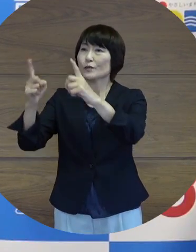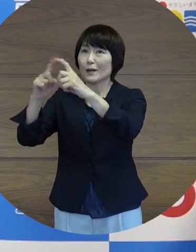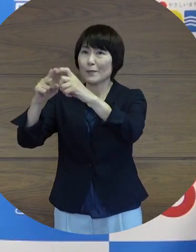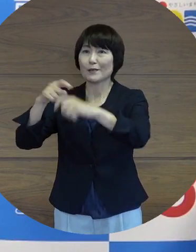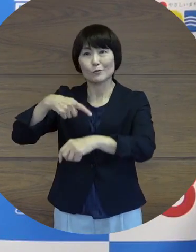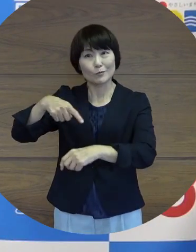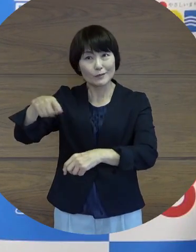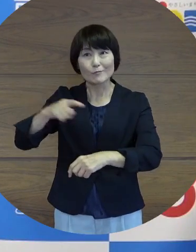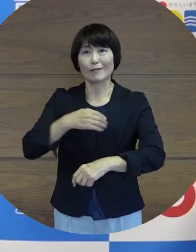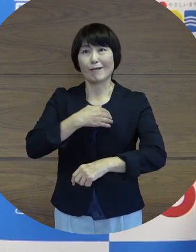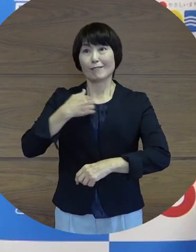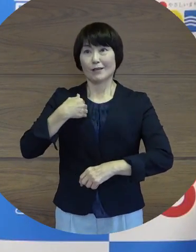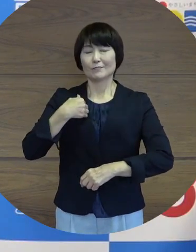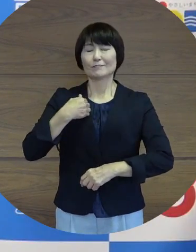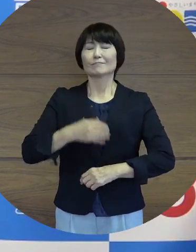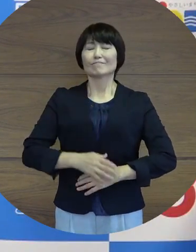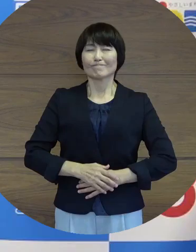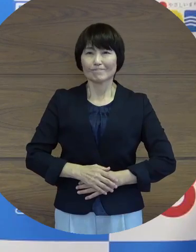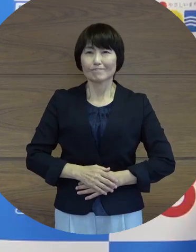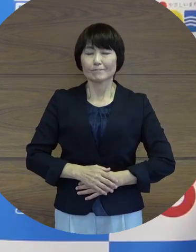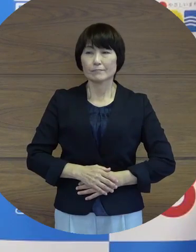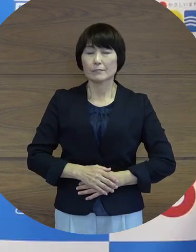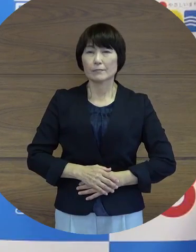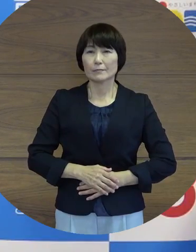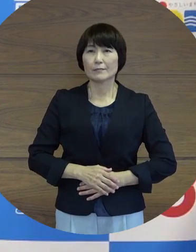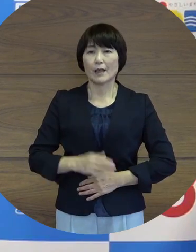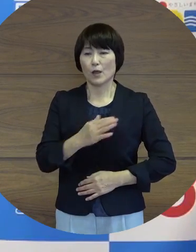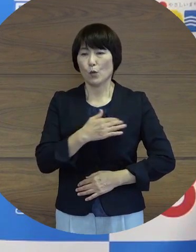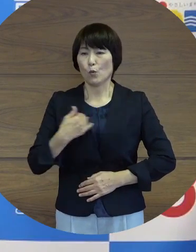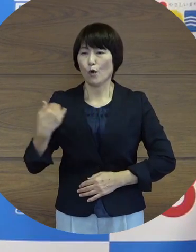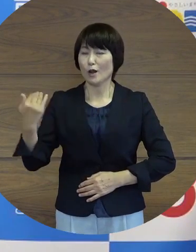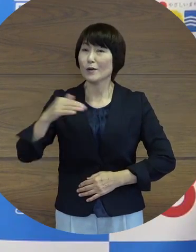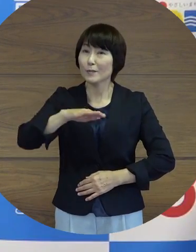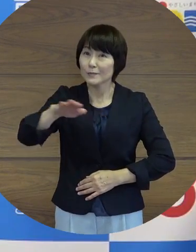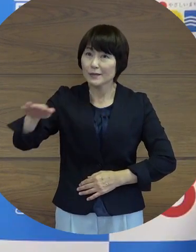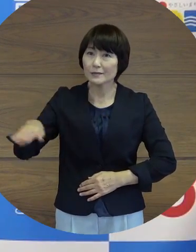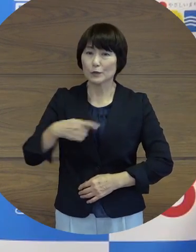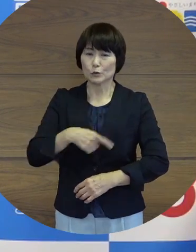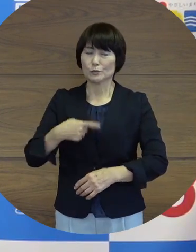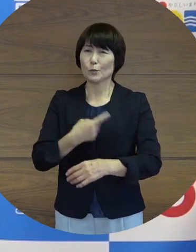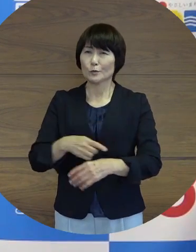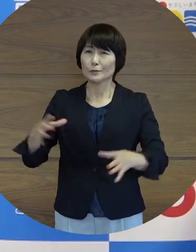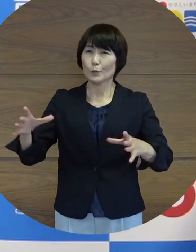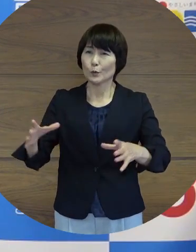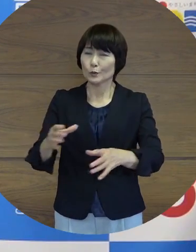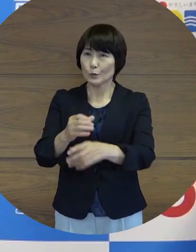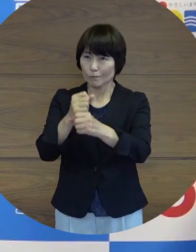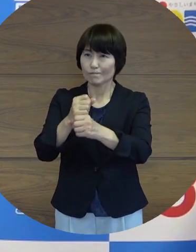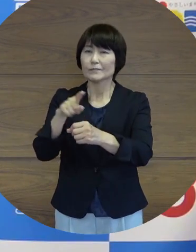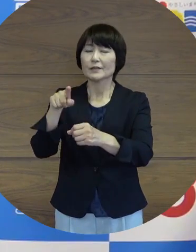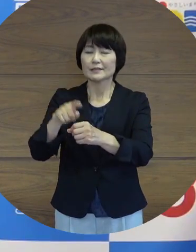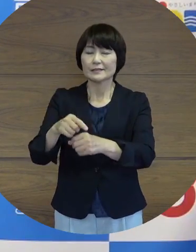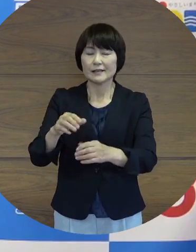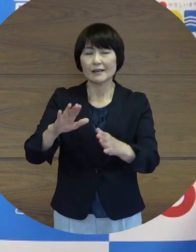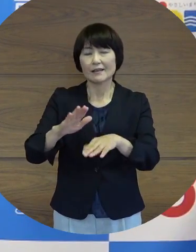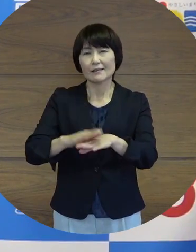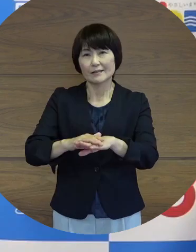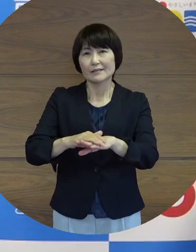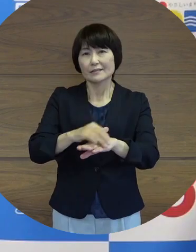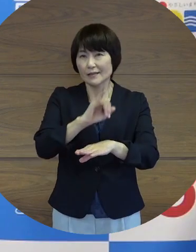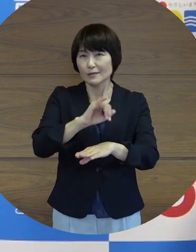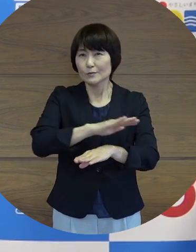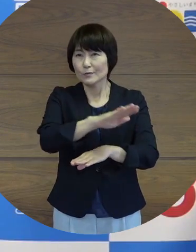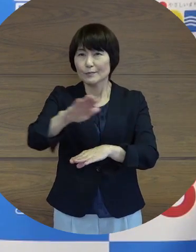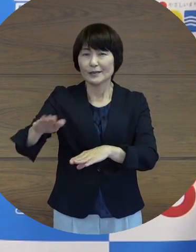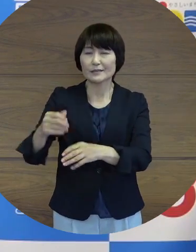皆さんの気持ちを一つにして選手を応援できること、また活